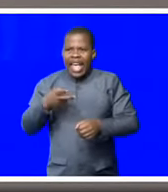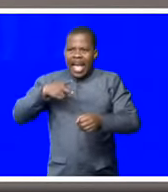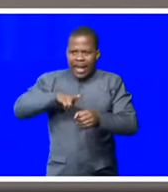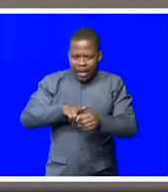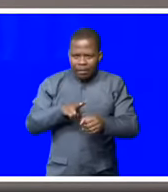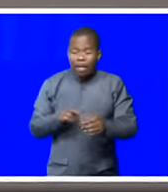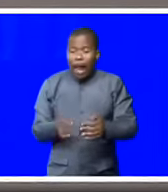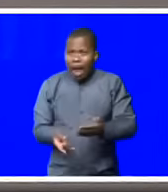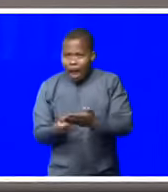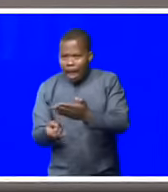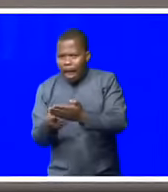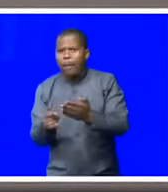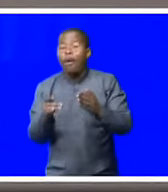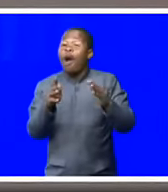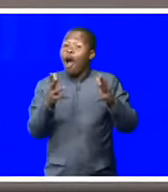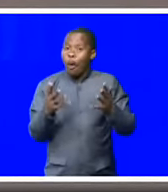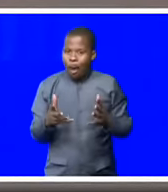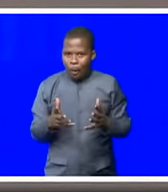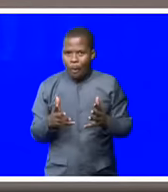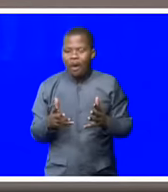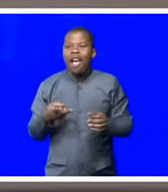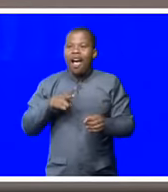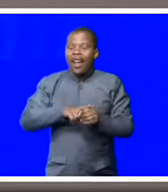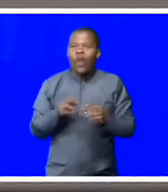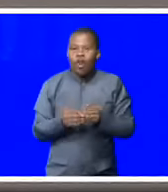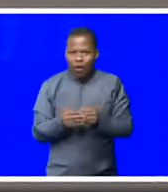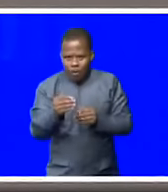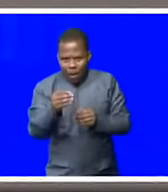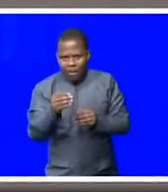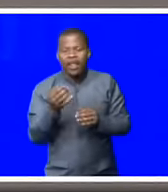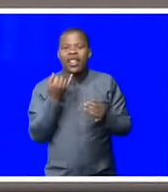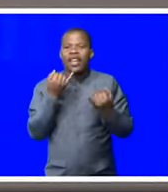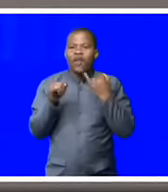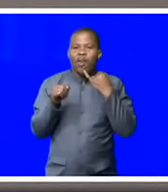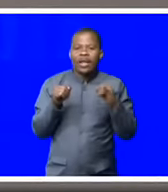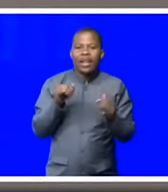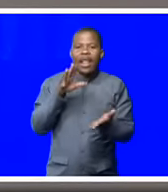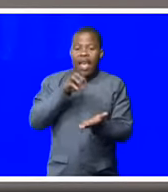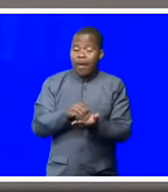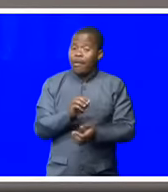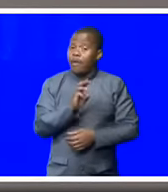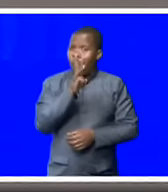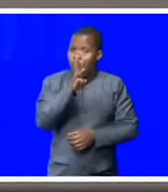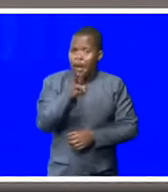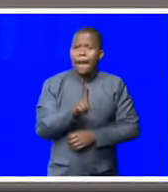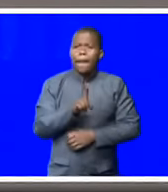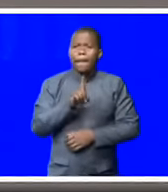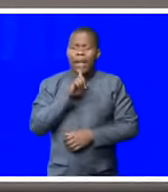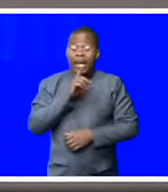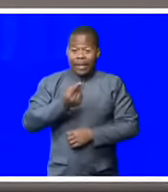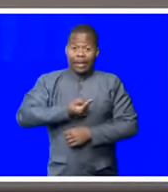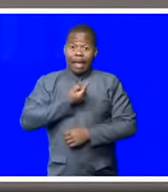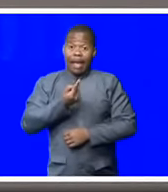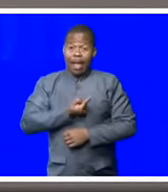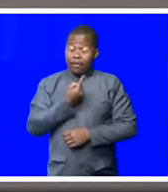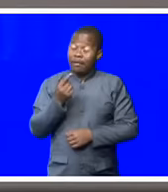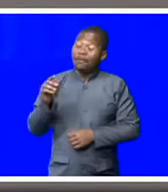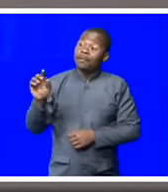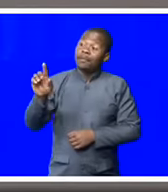ukuthi silekelele khona. Maneke lengakakuva kahle ngike ngakubuda ke